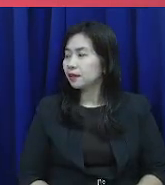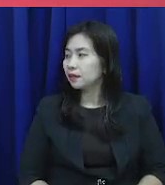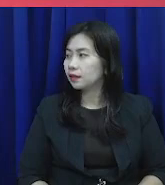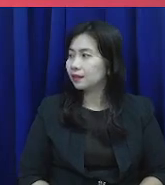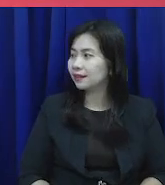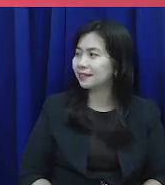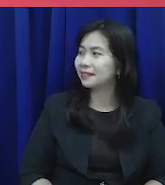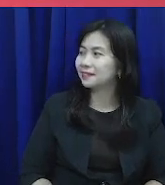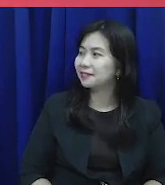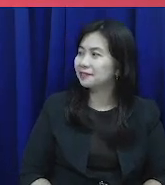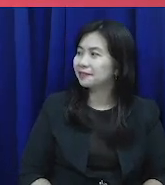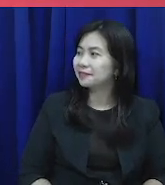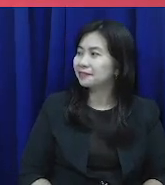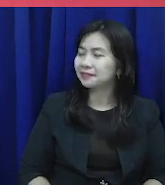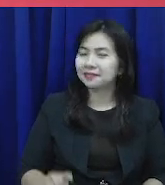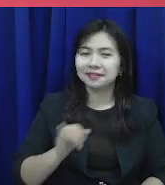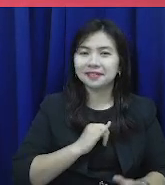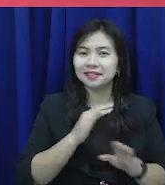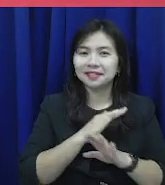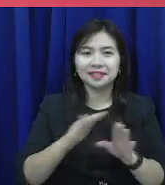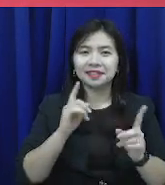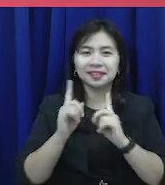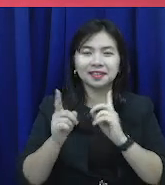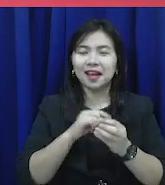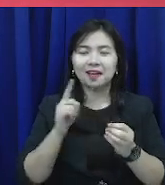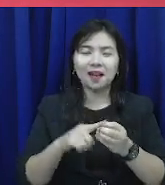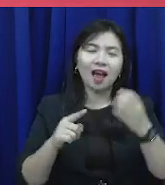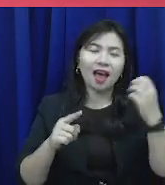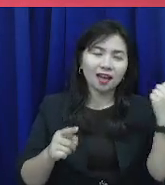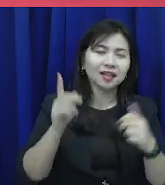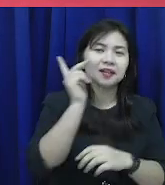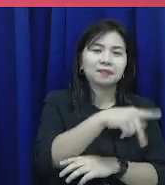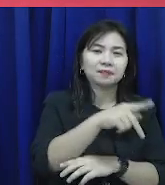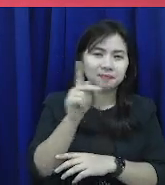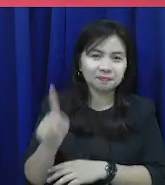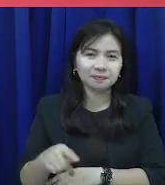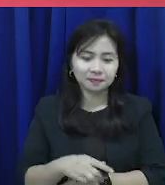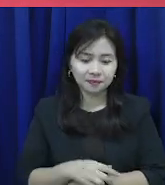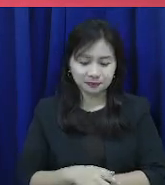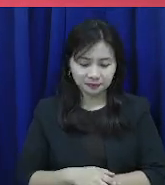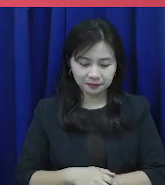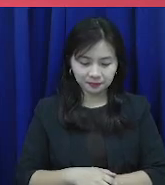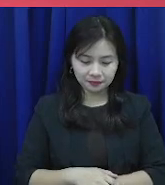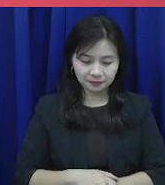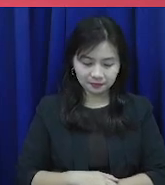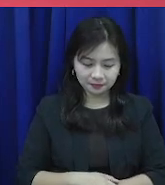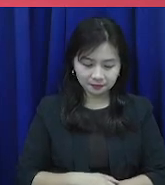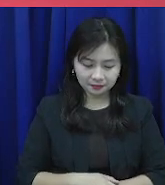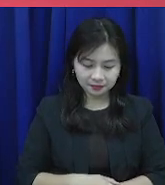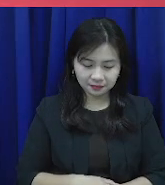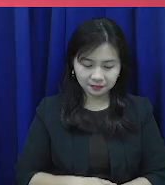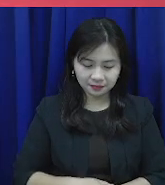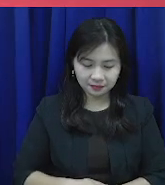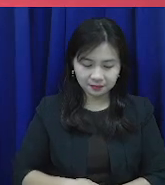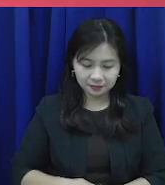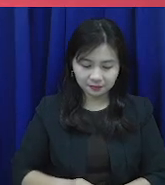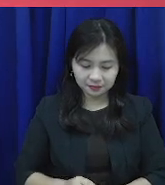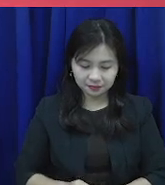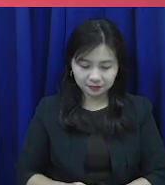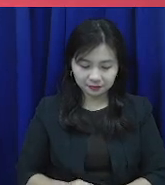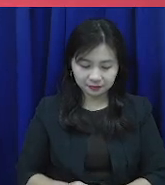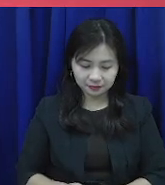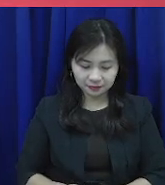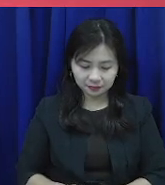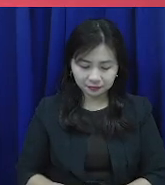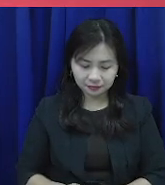po tinuto ung kung anoang damo yung ah nalalaman ni brother J yan Anyways katulad katulad